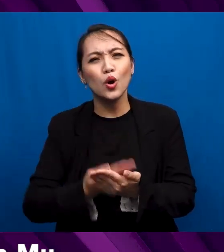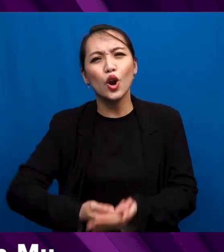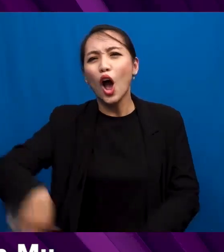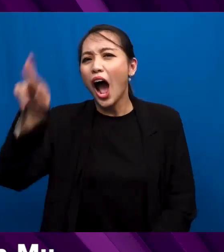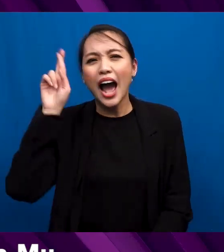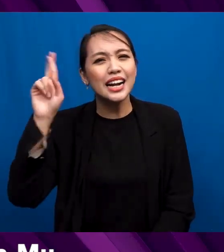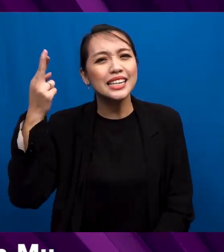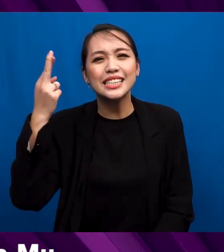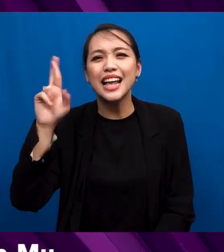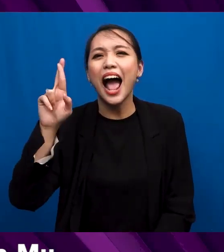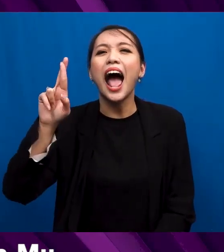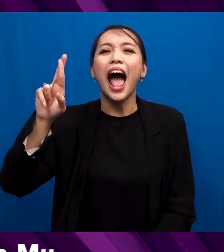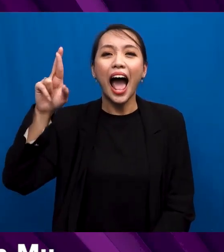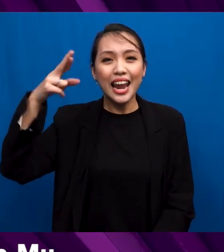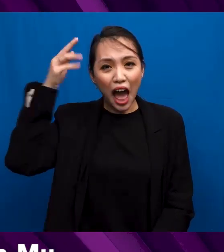seluruh